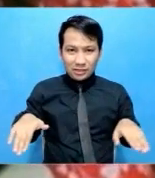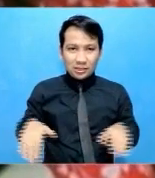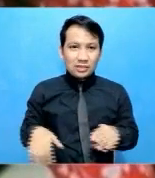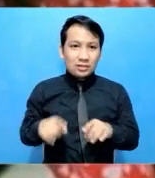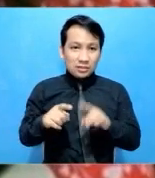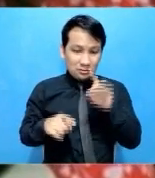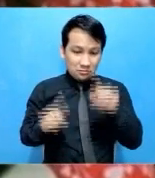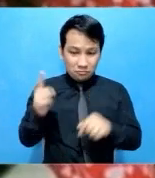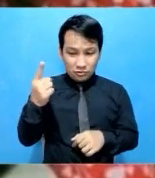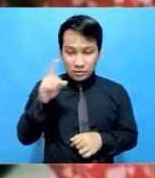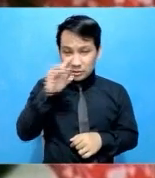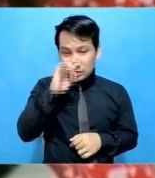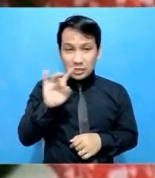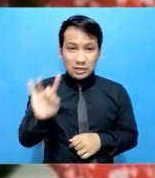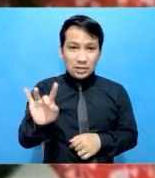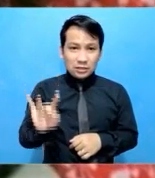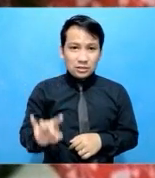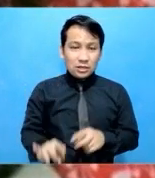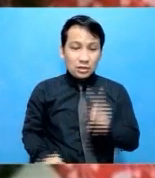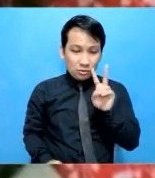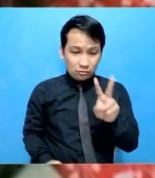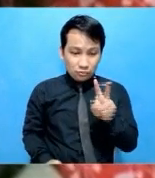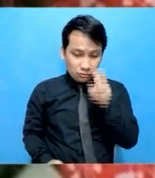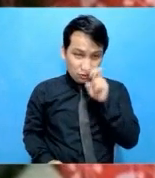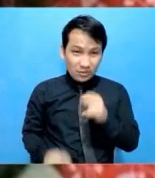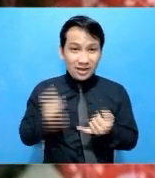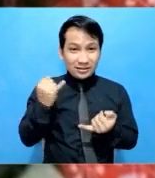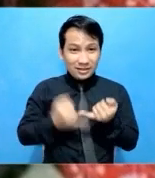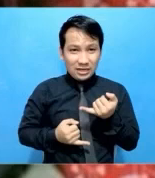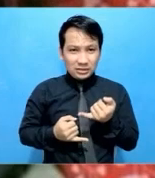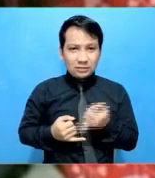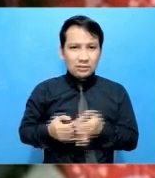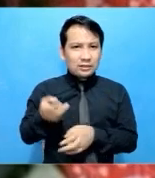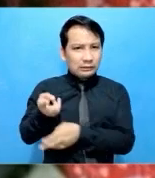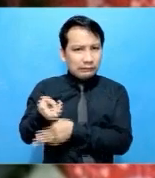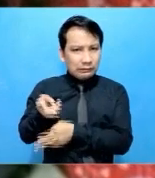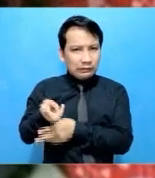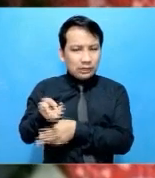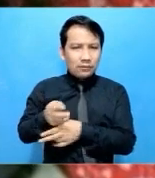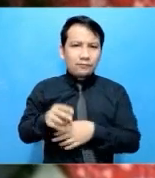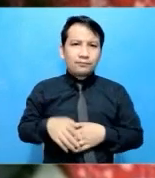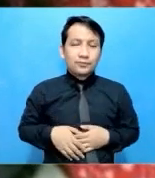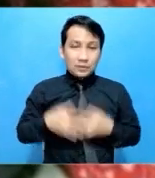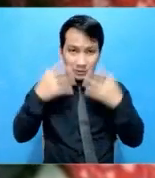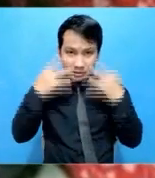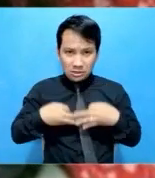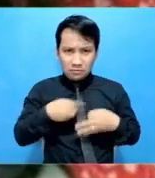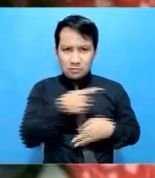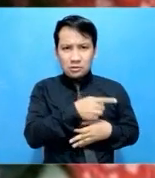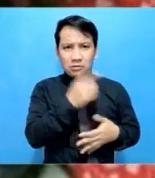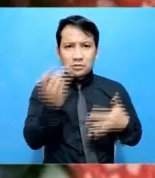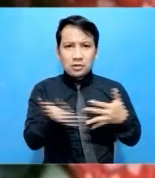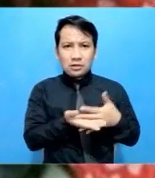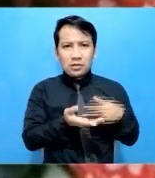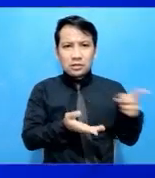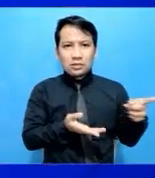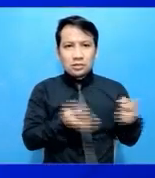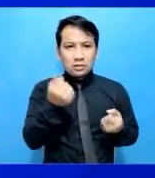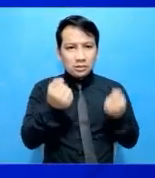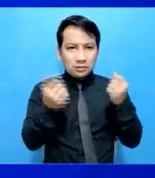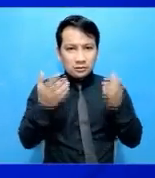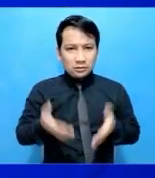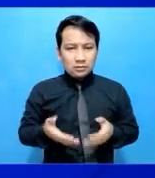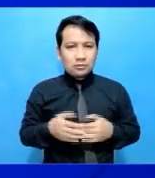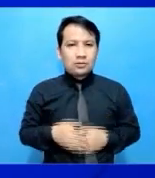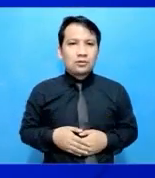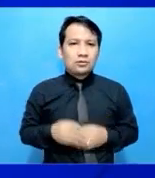kanilang panganay, habang 2 taon pa lang ang bunso, kaya alagain pa. Desidido si Douglas, nakasuhan ang driver.